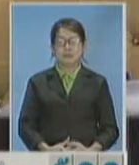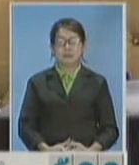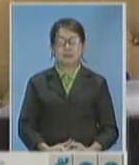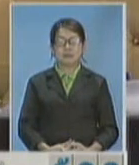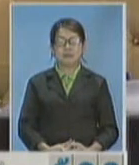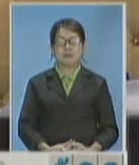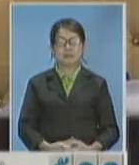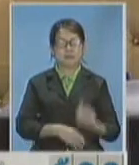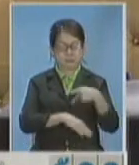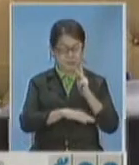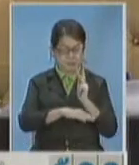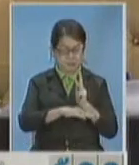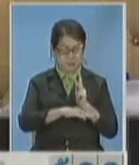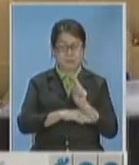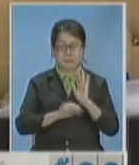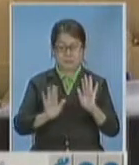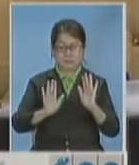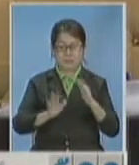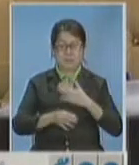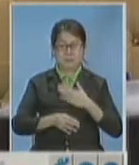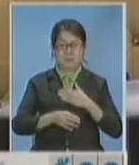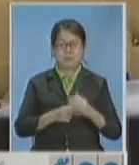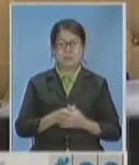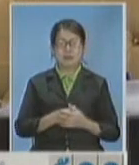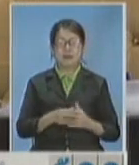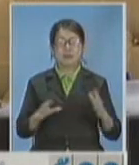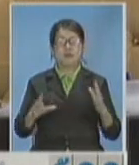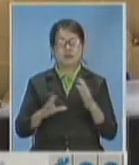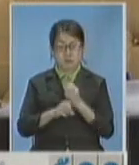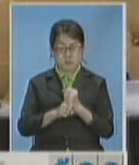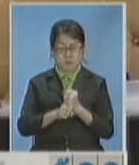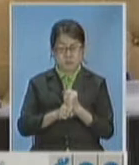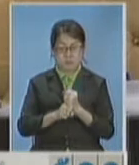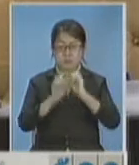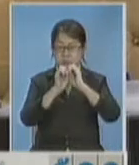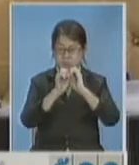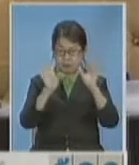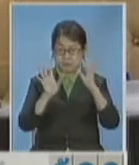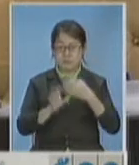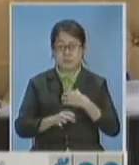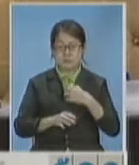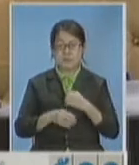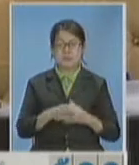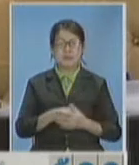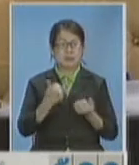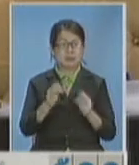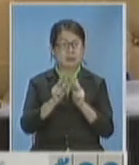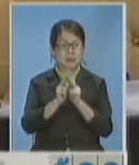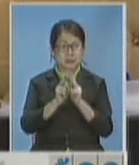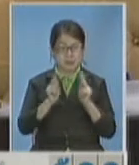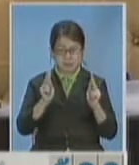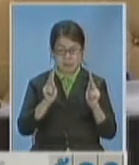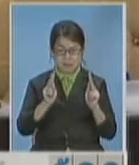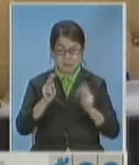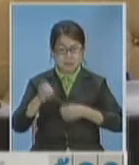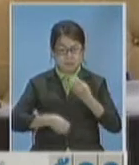ครับท่านสมาชิกครับเป็นข้อสรุปที่อยากให้มีความชัดเจนนะครับในเมื่อกรรมาธิการแส